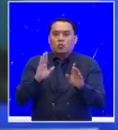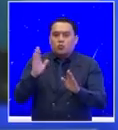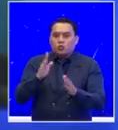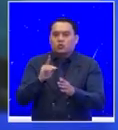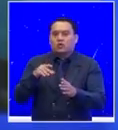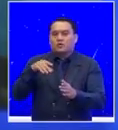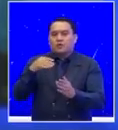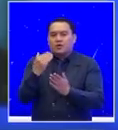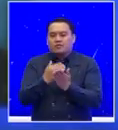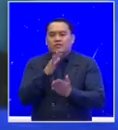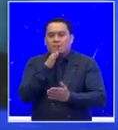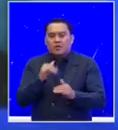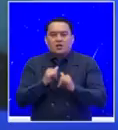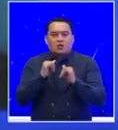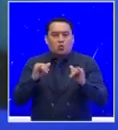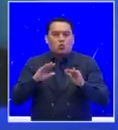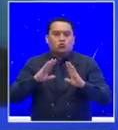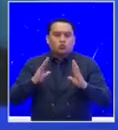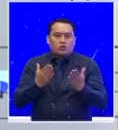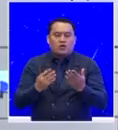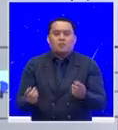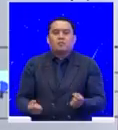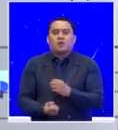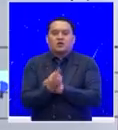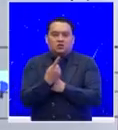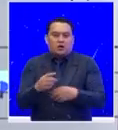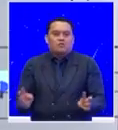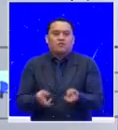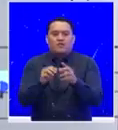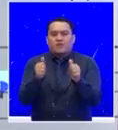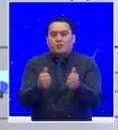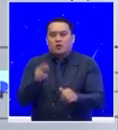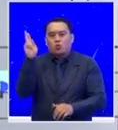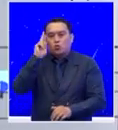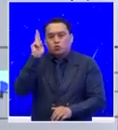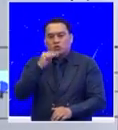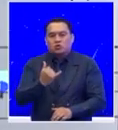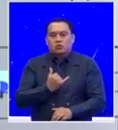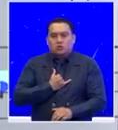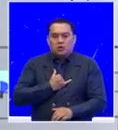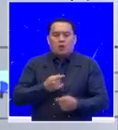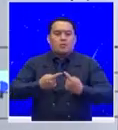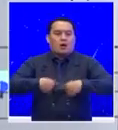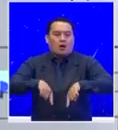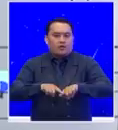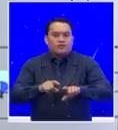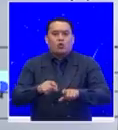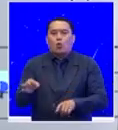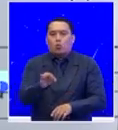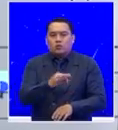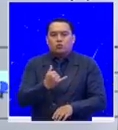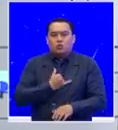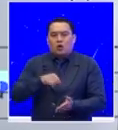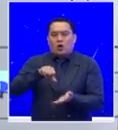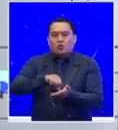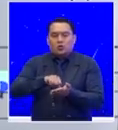учетом их пребывания по времени развития условного пожара. Такой формат учений позволяет всем подразделениям гарнизона области